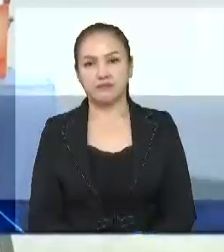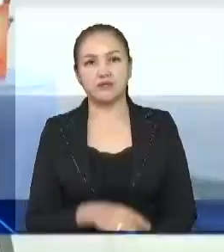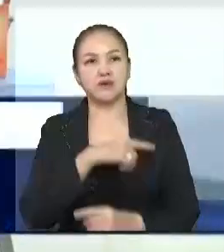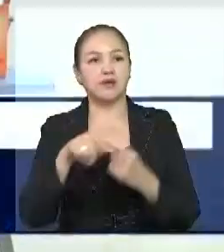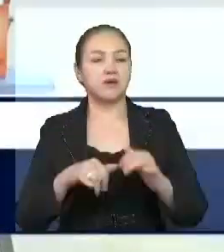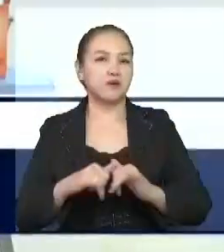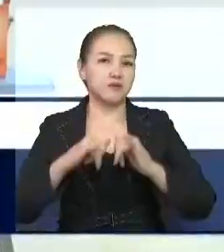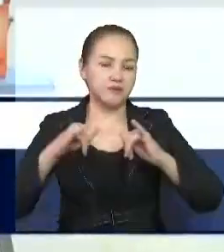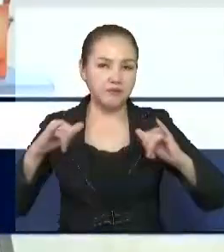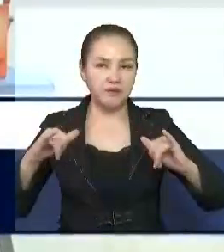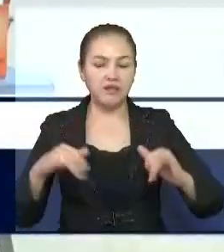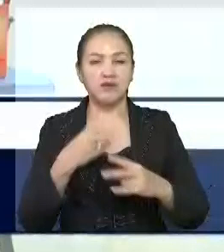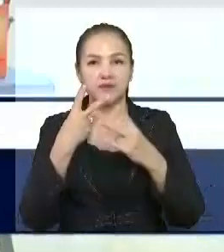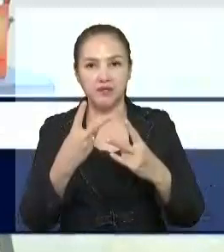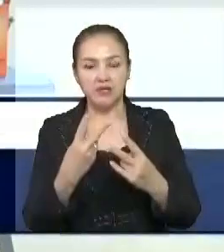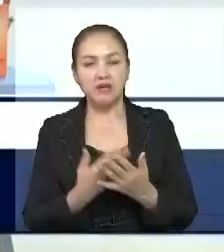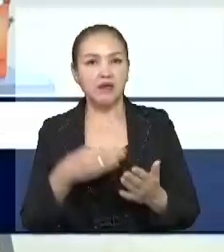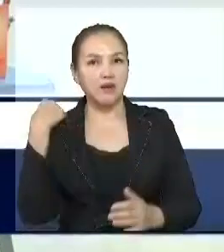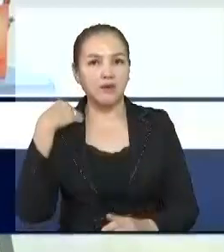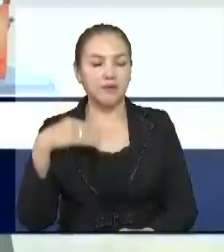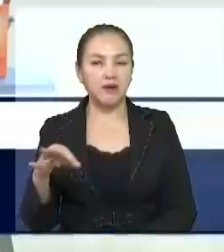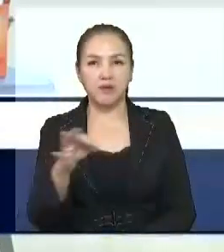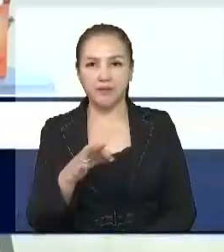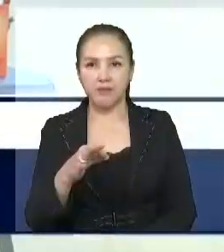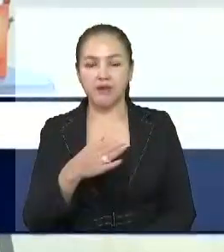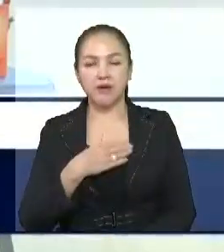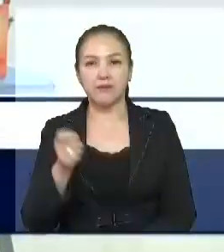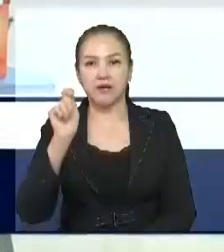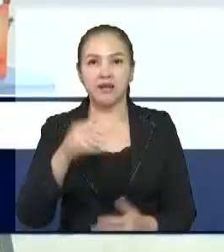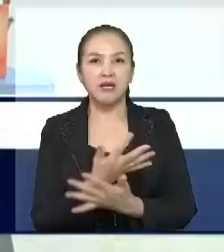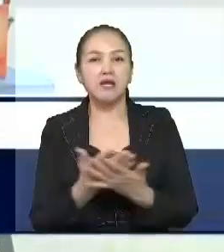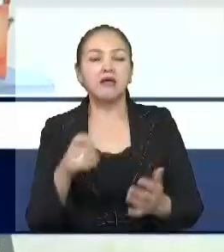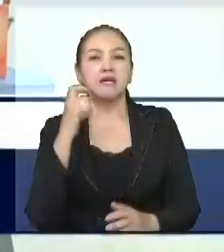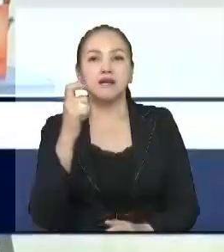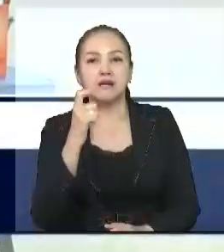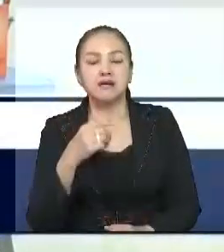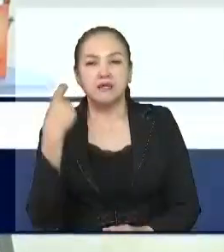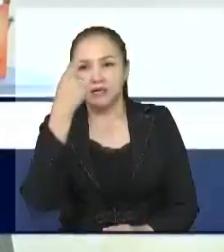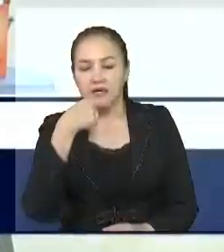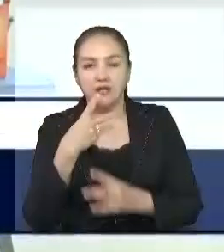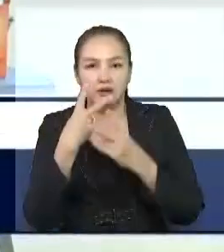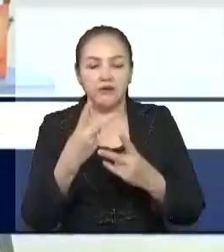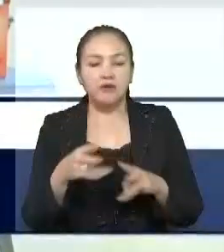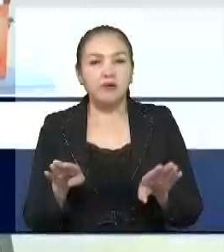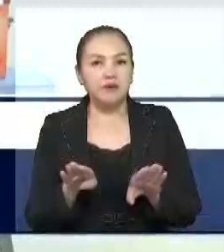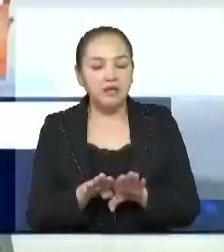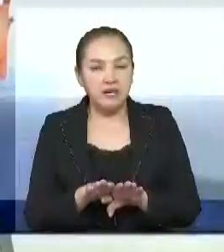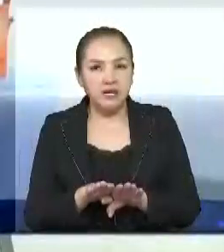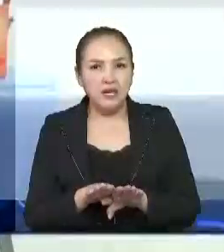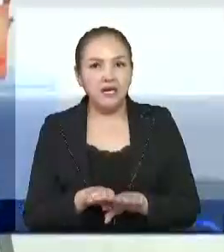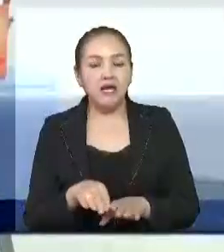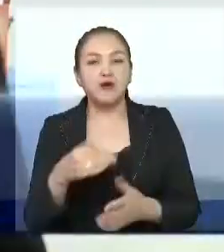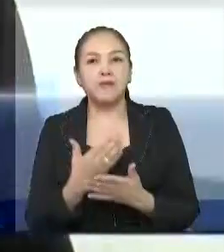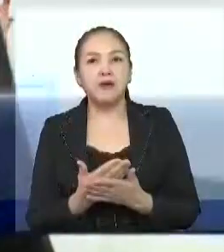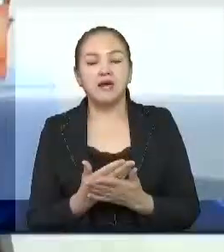Бизнес развивается. Это видно по примеру Актюбинской области. Мы посетили несколько хозяйств и лично убедились в этом. Особенно это